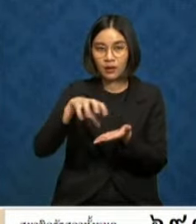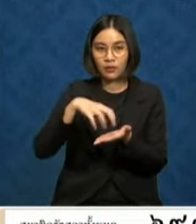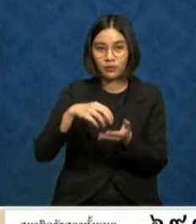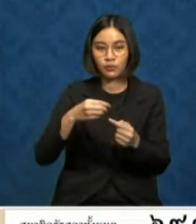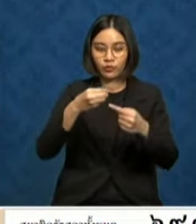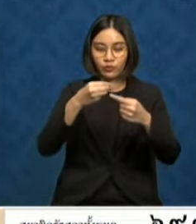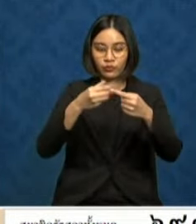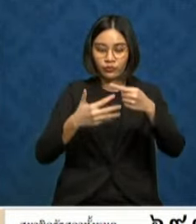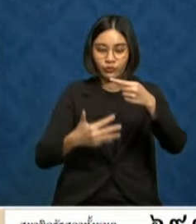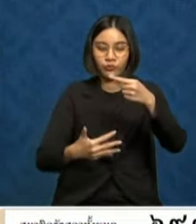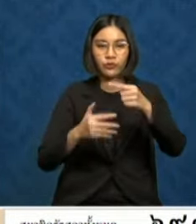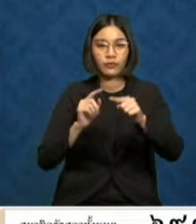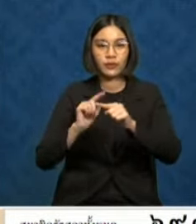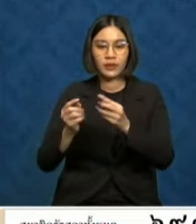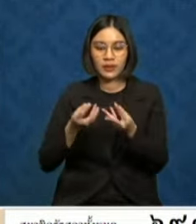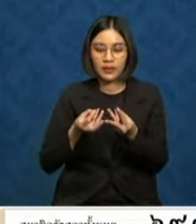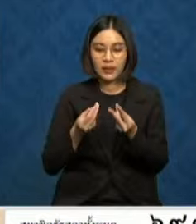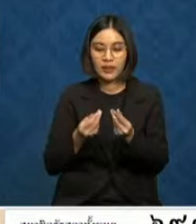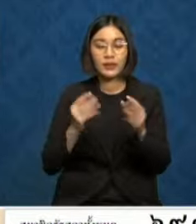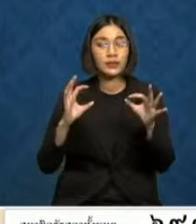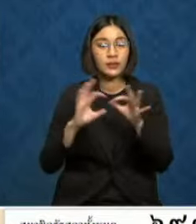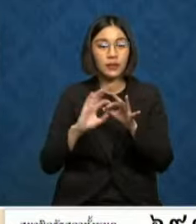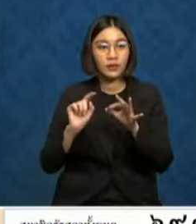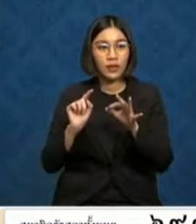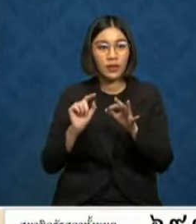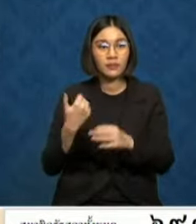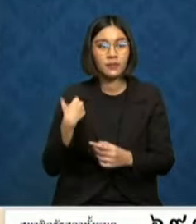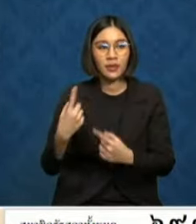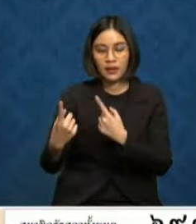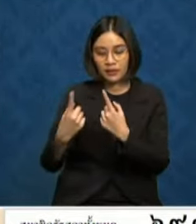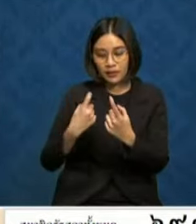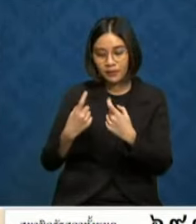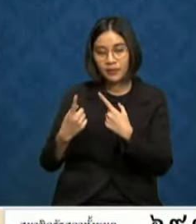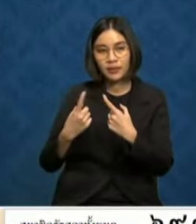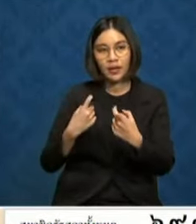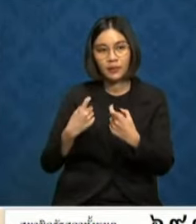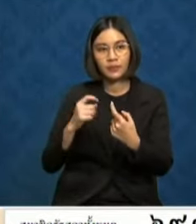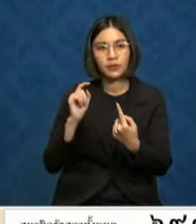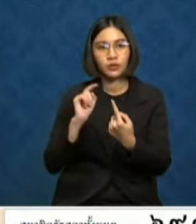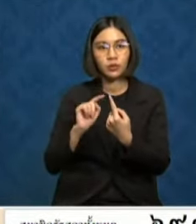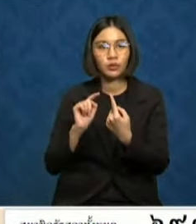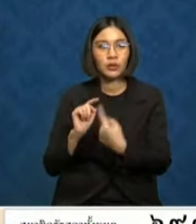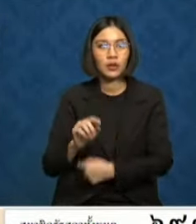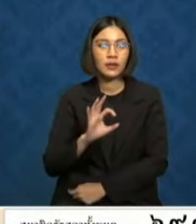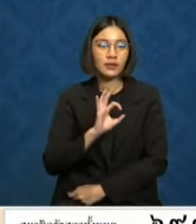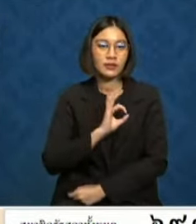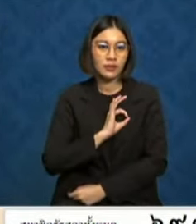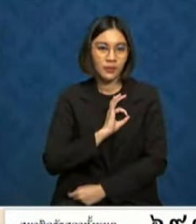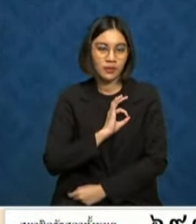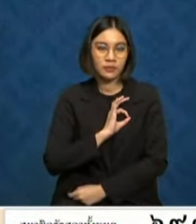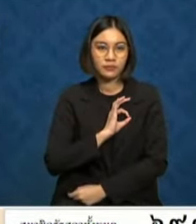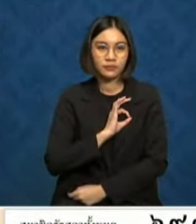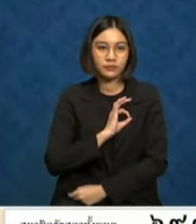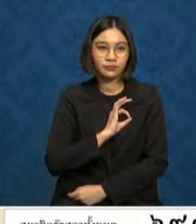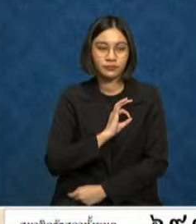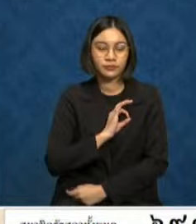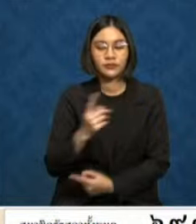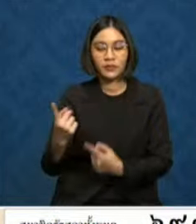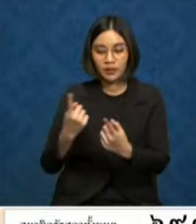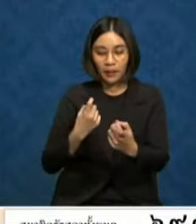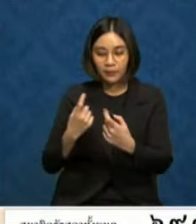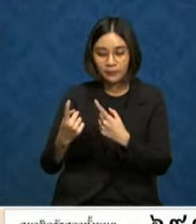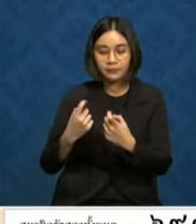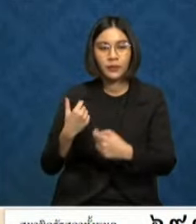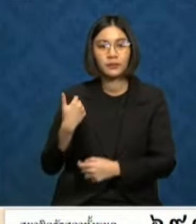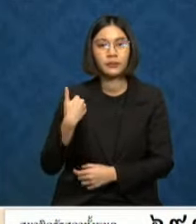ประเด็นในรายละเอียดในส่วนที่มีคำถามจากท่านสมาชิกต่างๆน